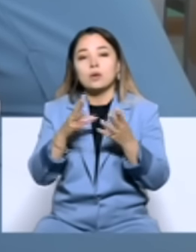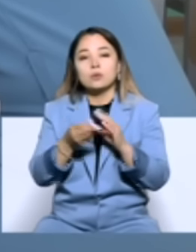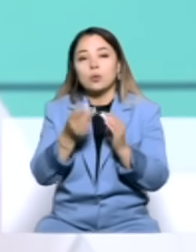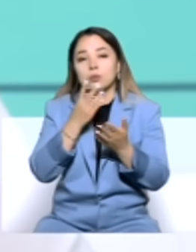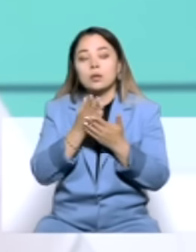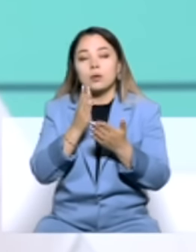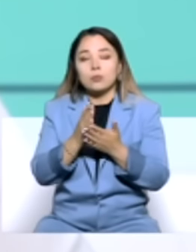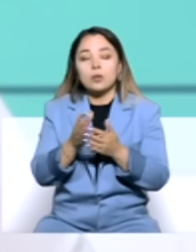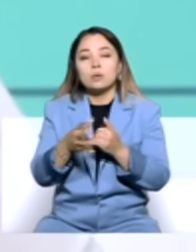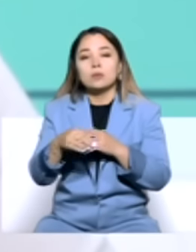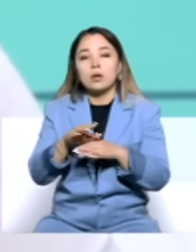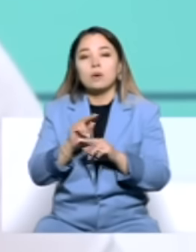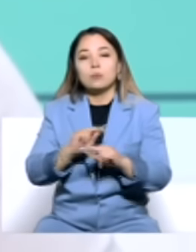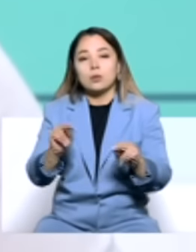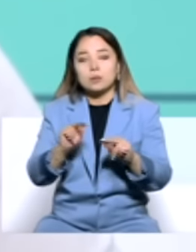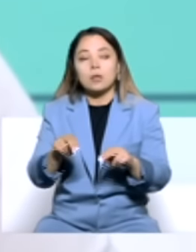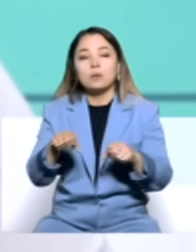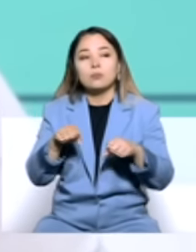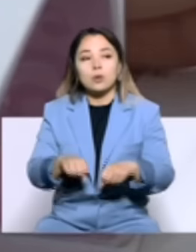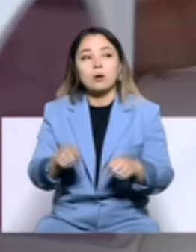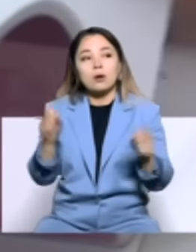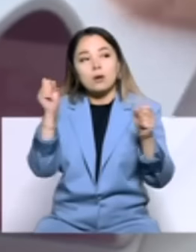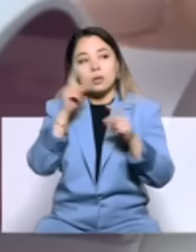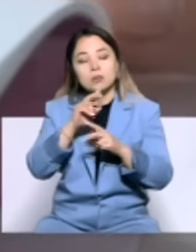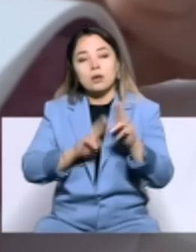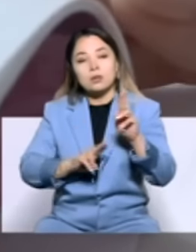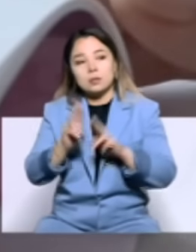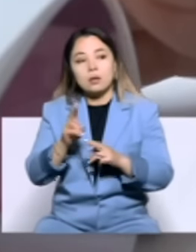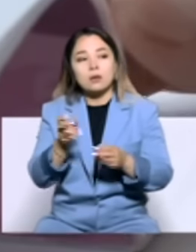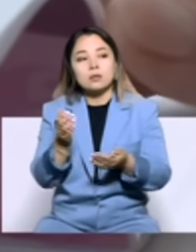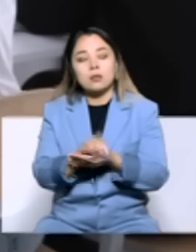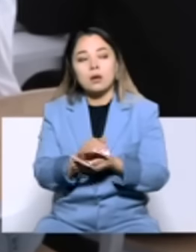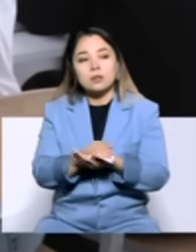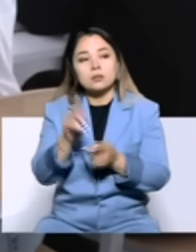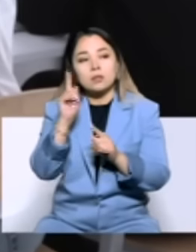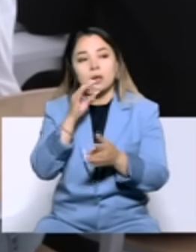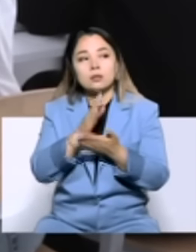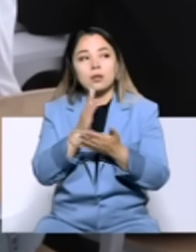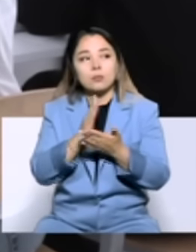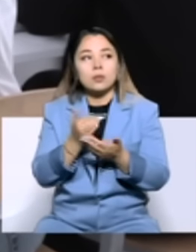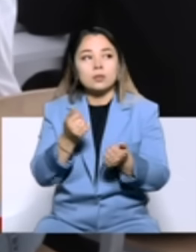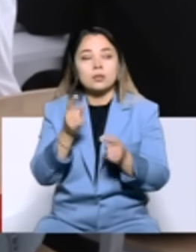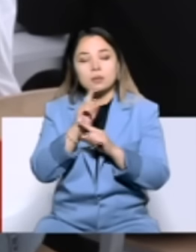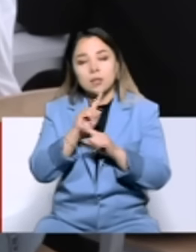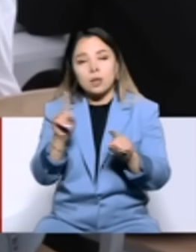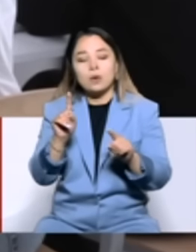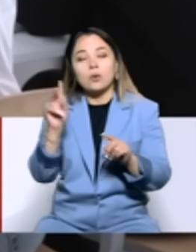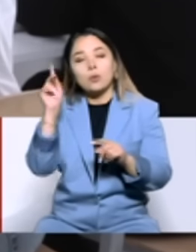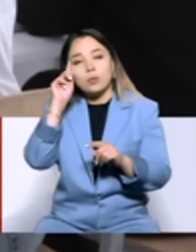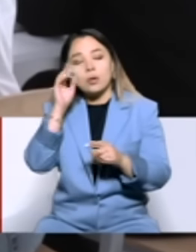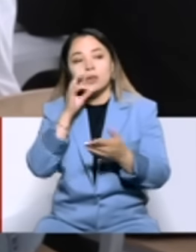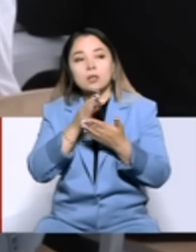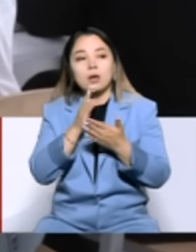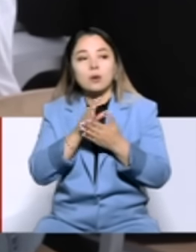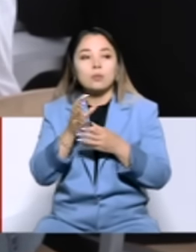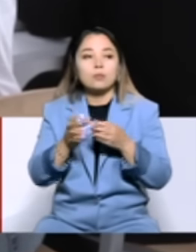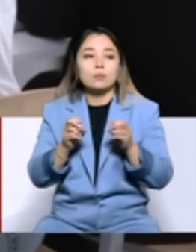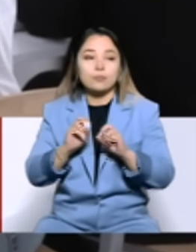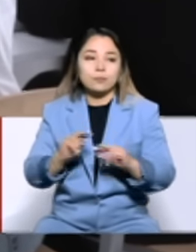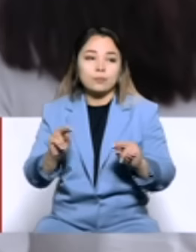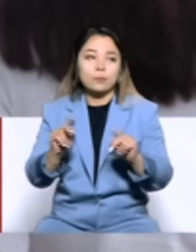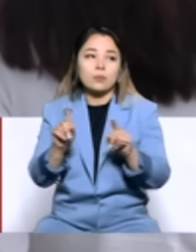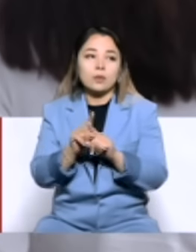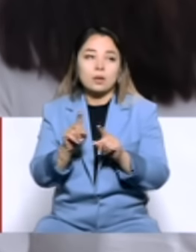көрсеткен өңірдің мұғалімі де мұндай құзыретті анықтау әдісі таңсық болғанын айтады. Креативті ойлау дегеніміз бұл мұғалімге де жаңа дүние болды сол